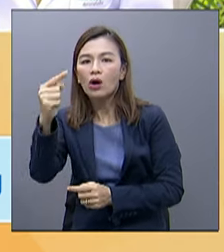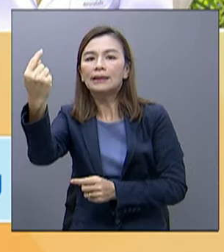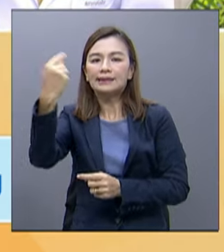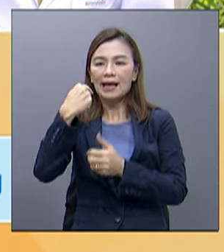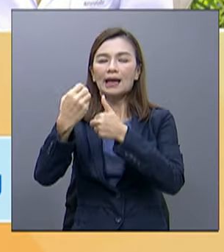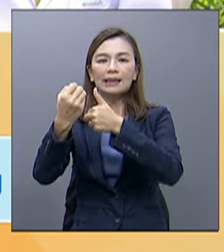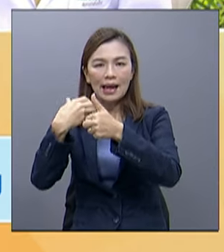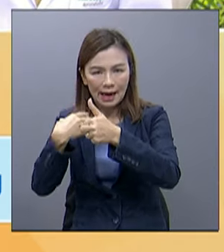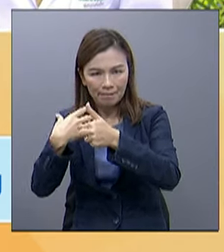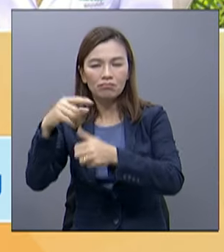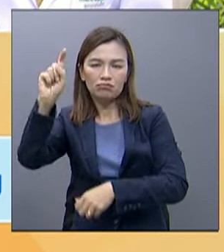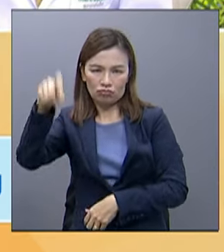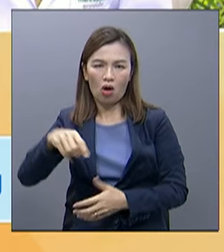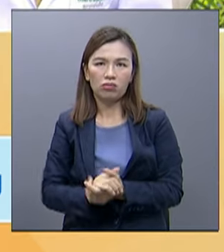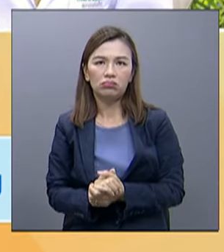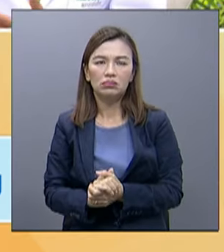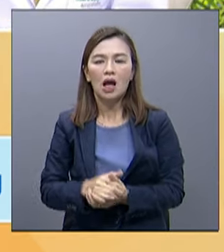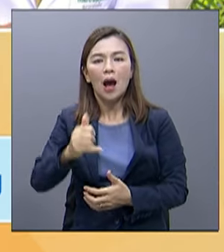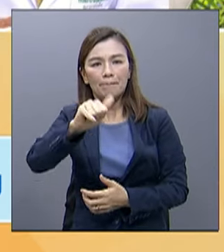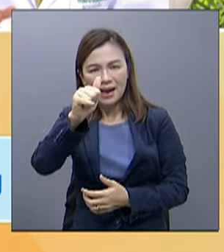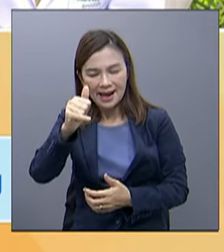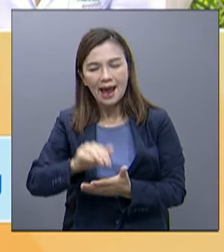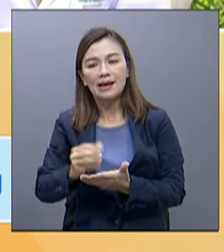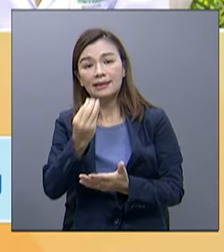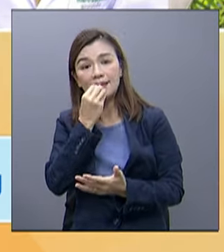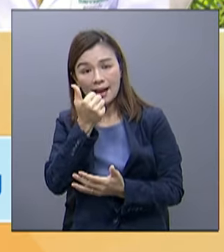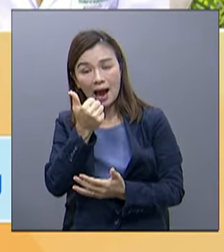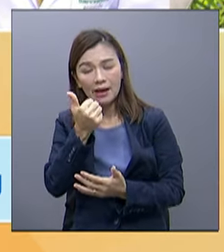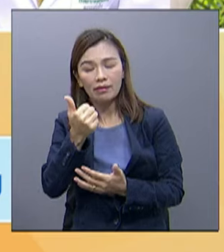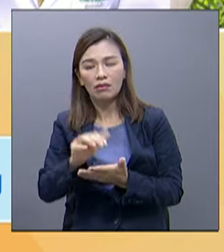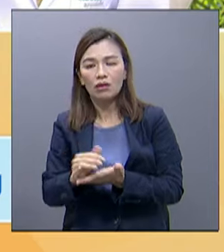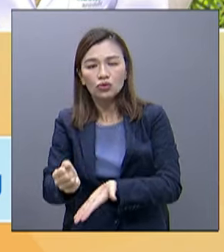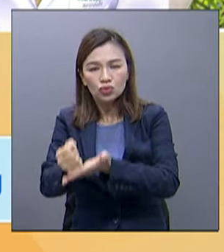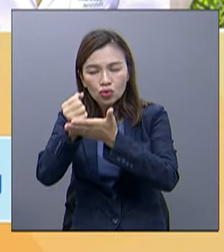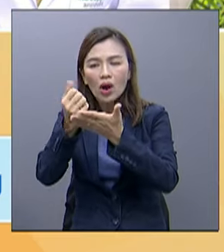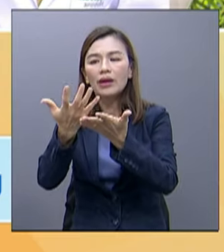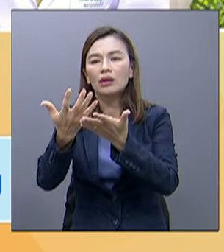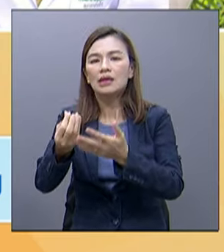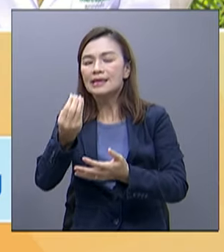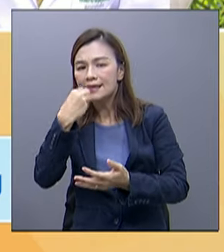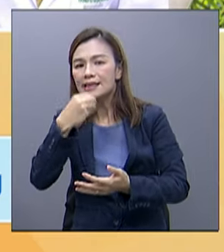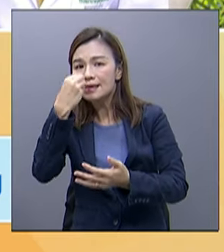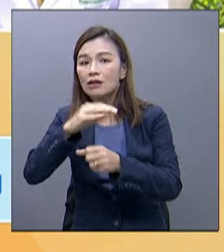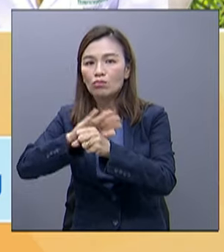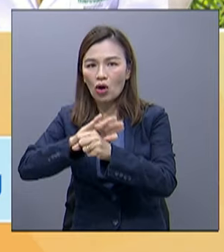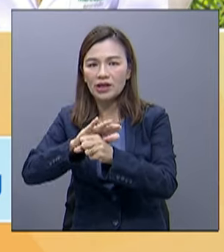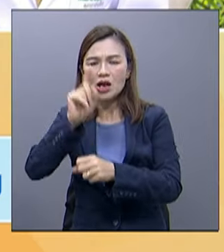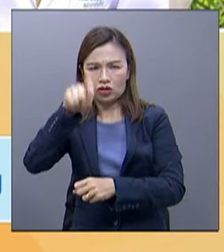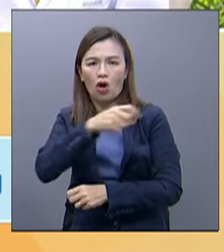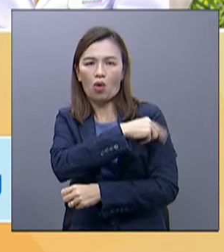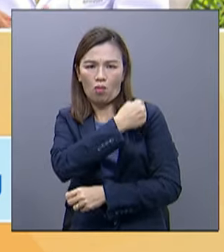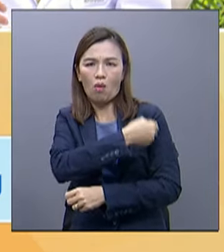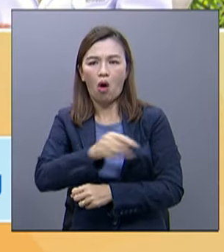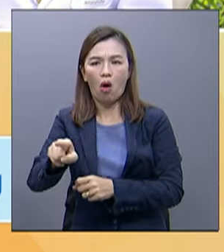กินใช่ๆบางครั้งต้องเสริมเพื่อที่จะส่วนที่มันขาดเพื่อให้สุขภาพเดีขึ้นอย่างเงี้ยนะครับตรงเนี้ยต้องต้องเป็นผู้มีความรู้